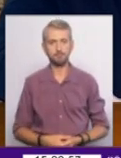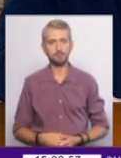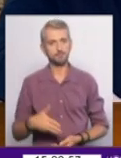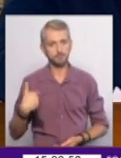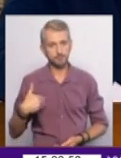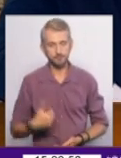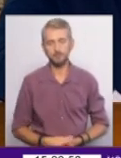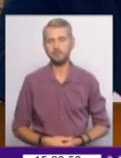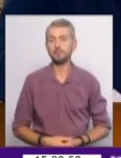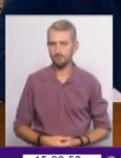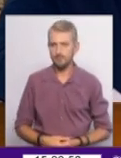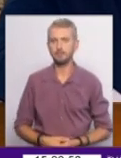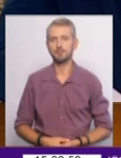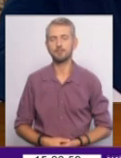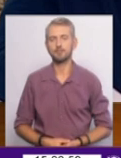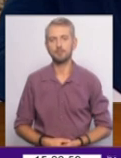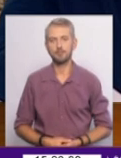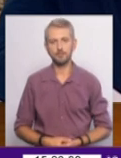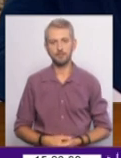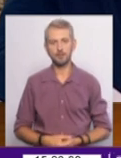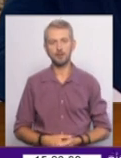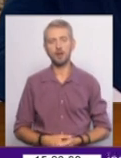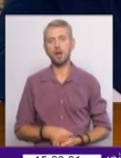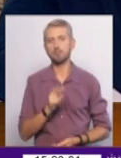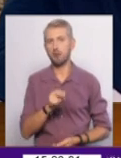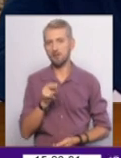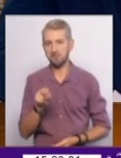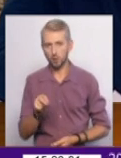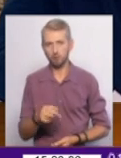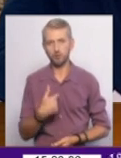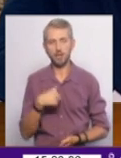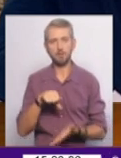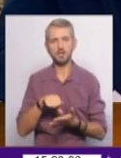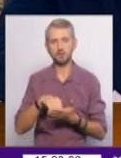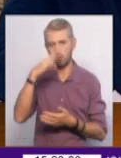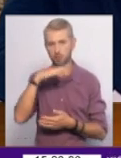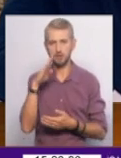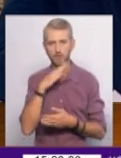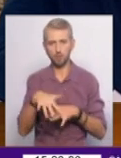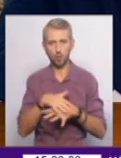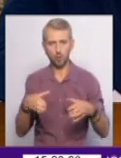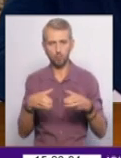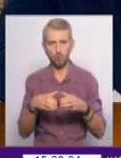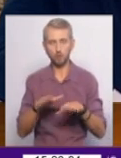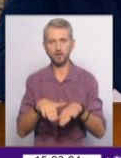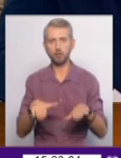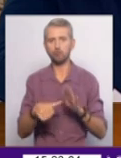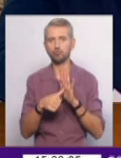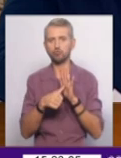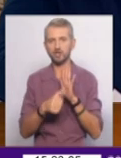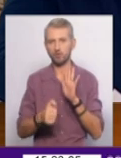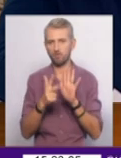Доброго дня. Добрий день. Павло Петровичу, я представляю батьківську громаду садочку